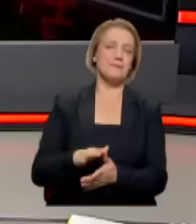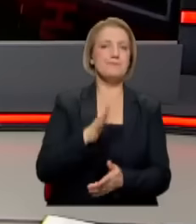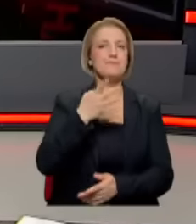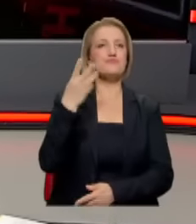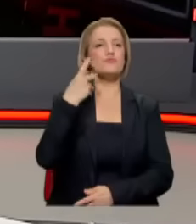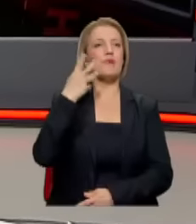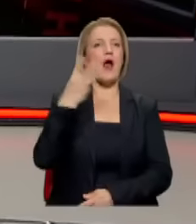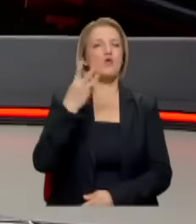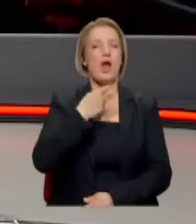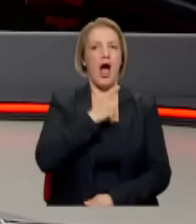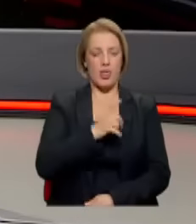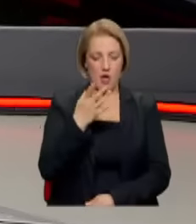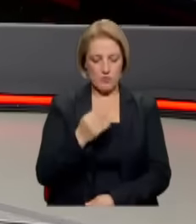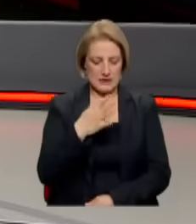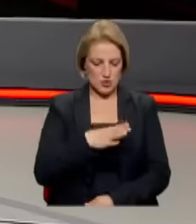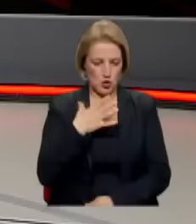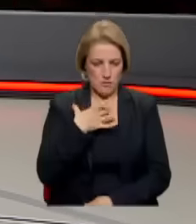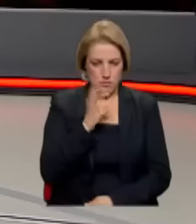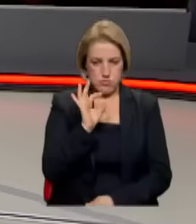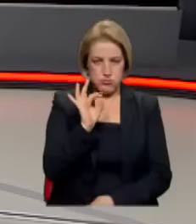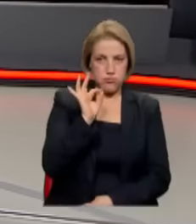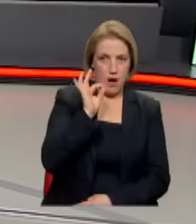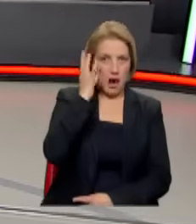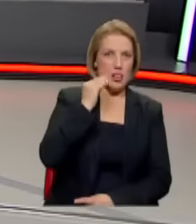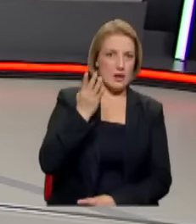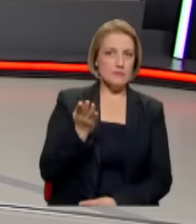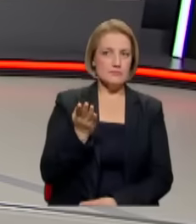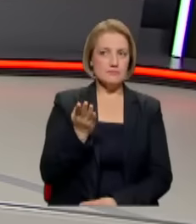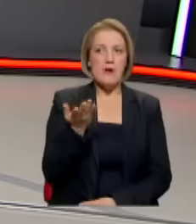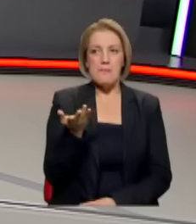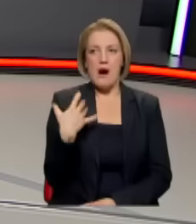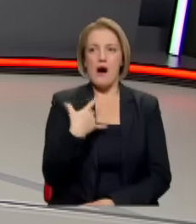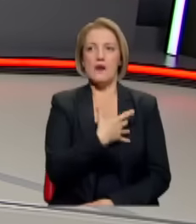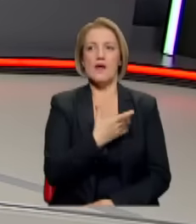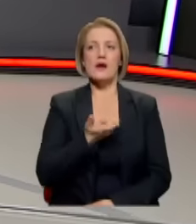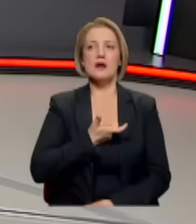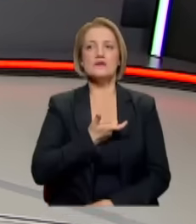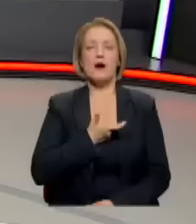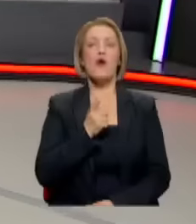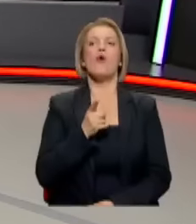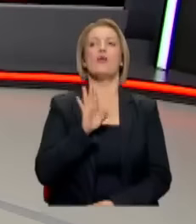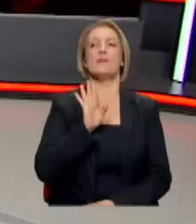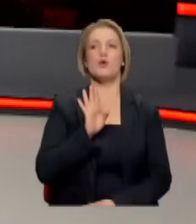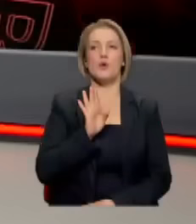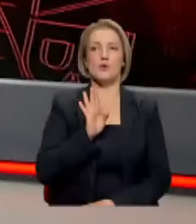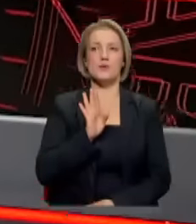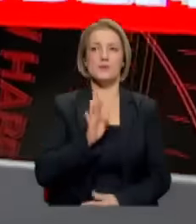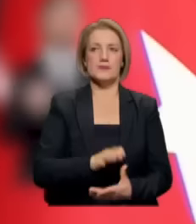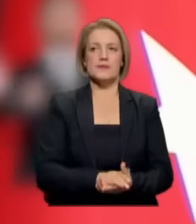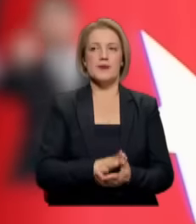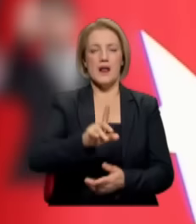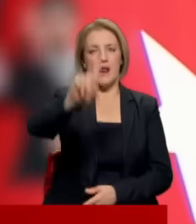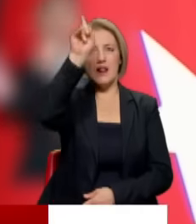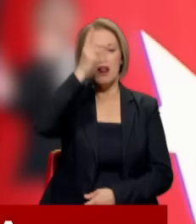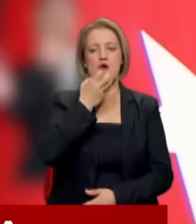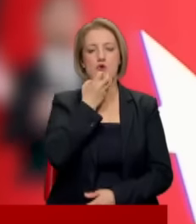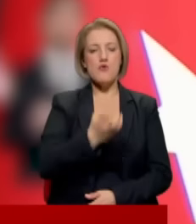istiyor bunu dile getirdi biz öyle anladık böyle bir ima var ama anayasa öyle demiyor Rabbim